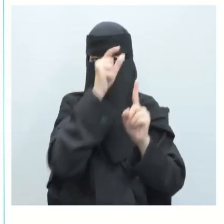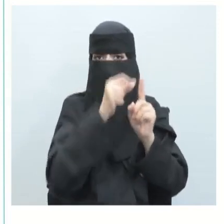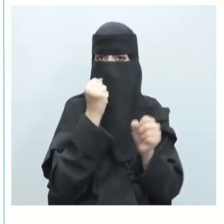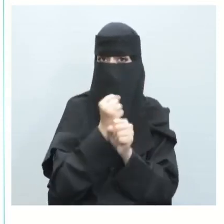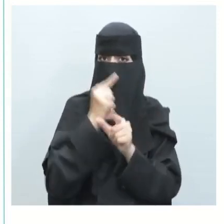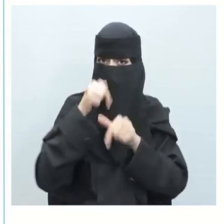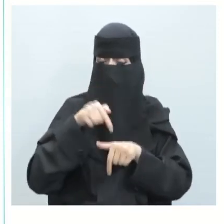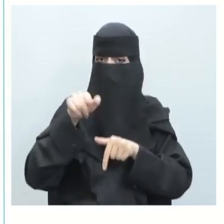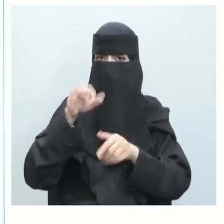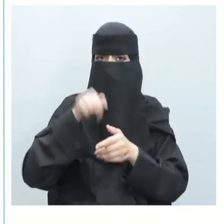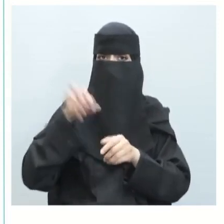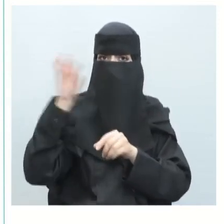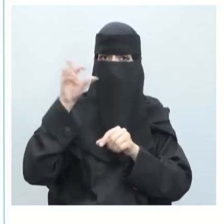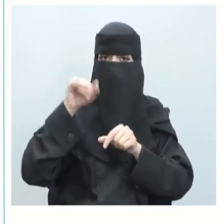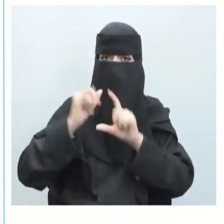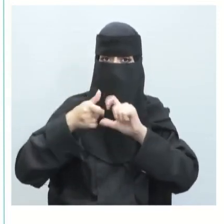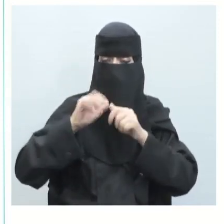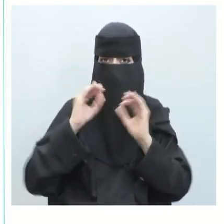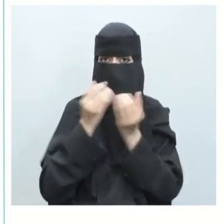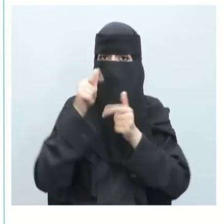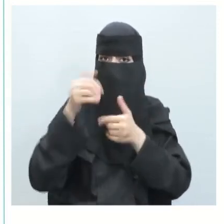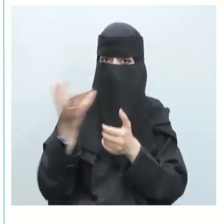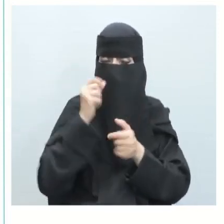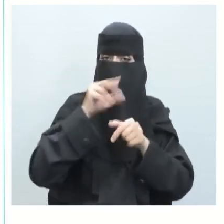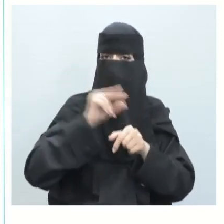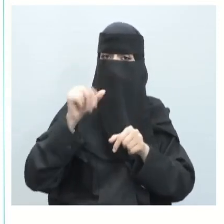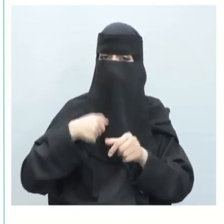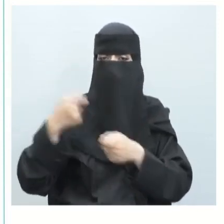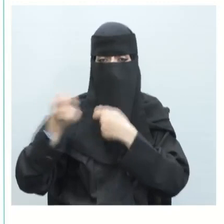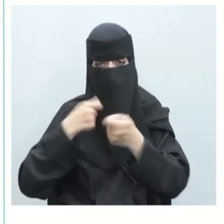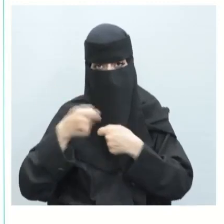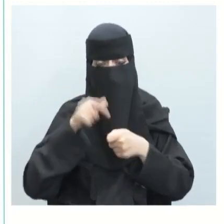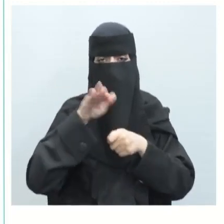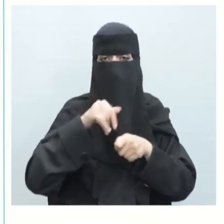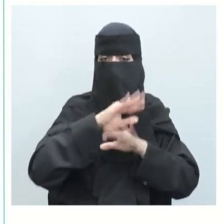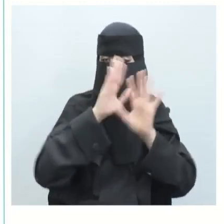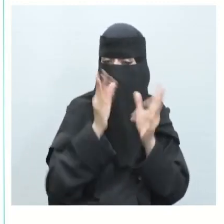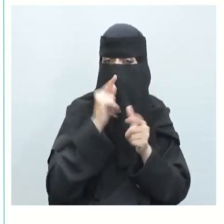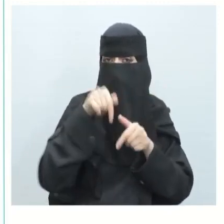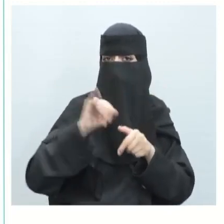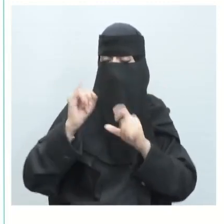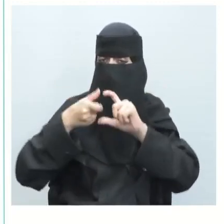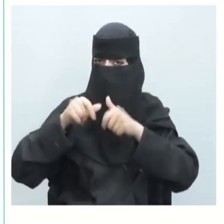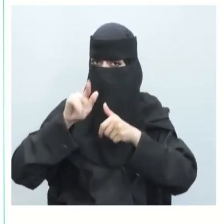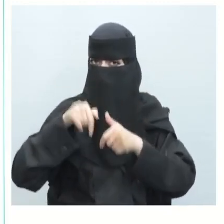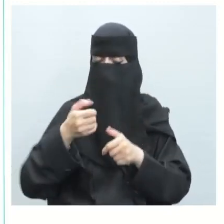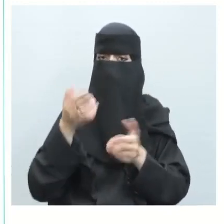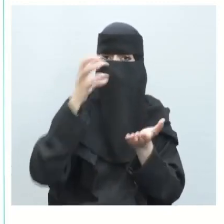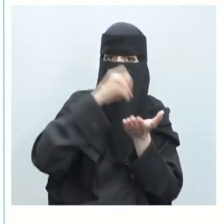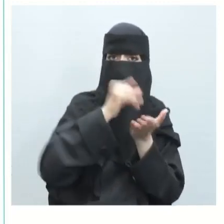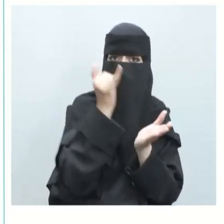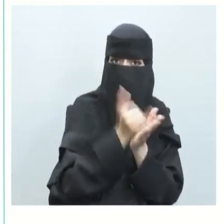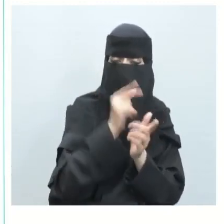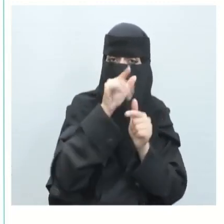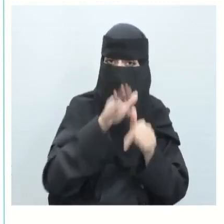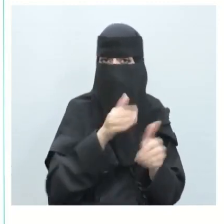لكي ينجز عمله قس على ذلك في التسويق قس على ذلك في المبيعات المشتريات اذا المنظمه عليها عبء هو